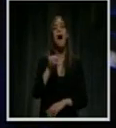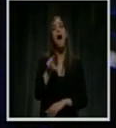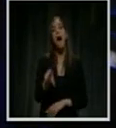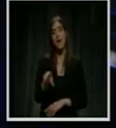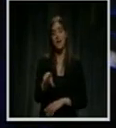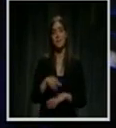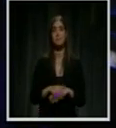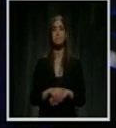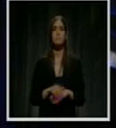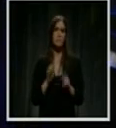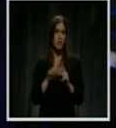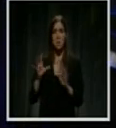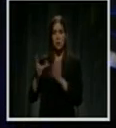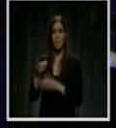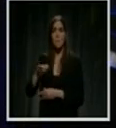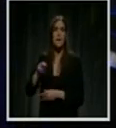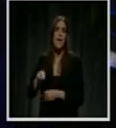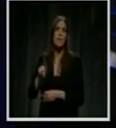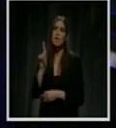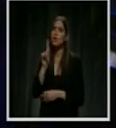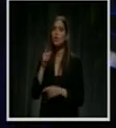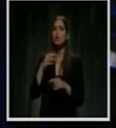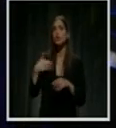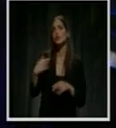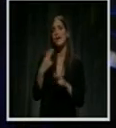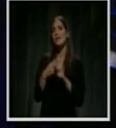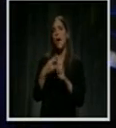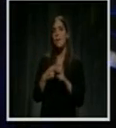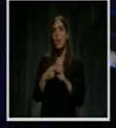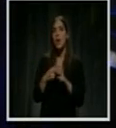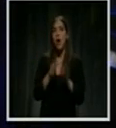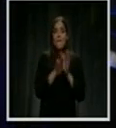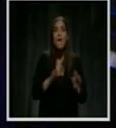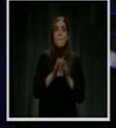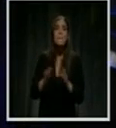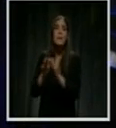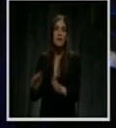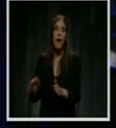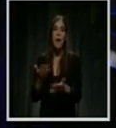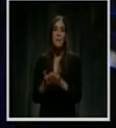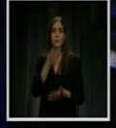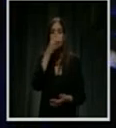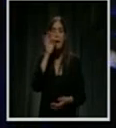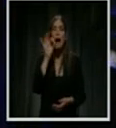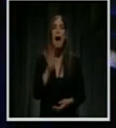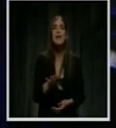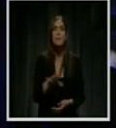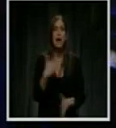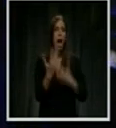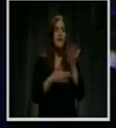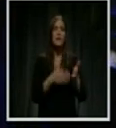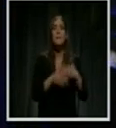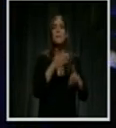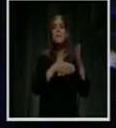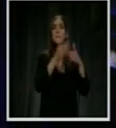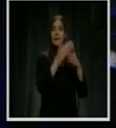fabrika tal-konkrit, fabrika illi fija kien jintrema legalment l-iskart tal-kostruzzjoni għax dakinhar kienet immexxija minn xi ħadd li